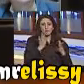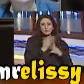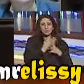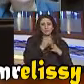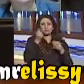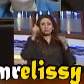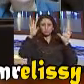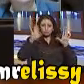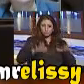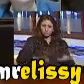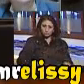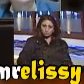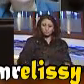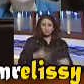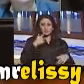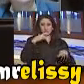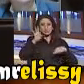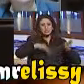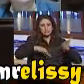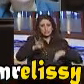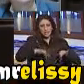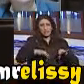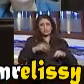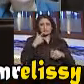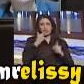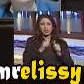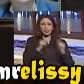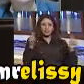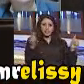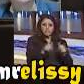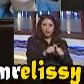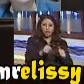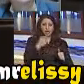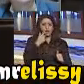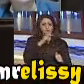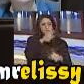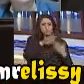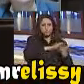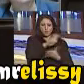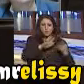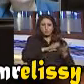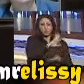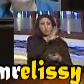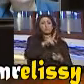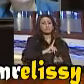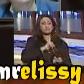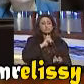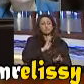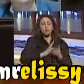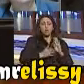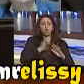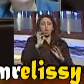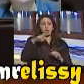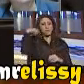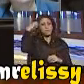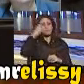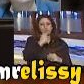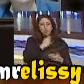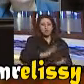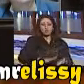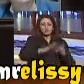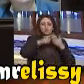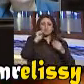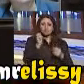الاقتصادي والأداء السياسي والاقتصادي والاجتماعي للنظام. طيب الحالي دكتور عمد خليك معايا من فضلك، معنا على التليفون